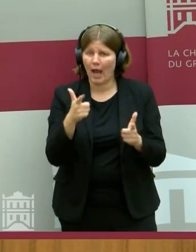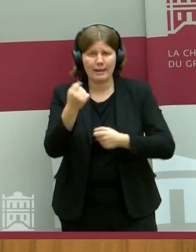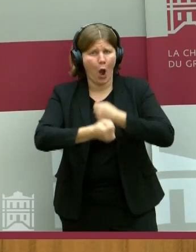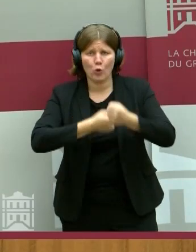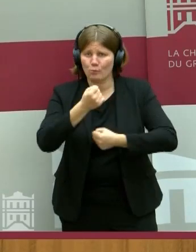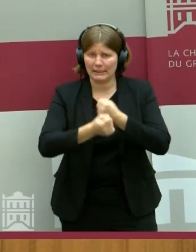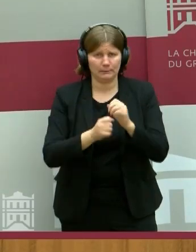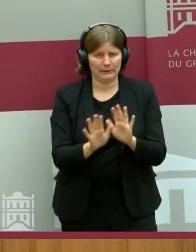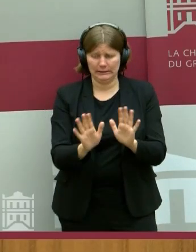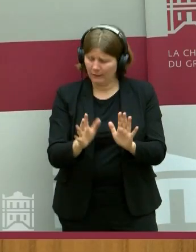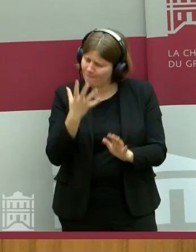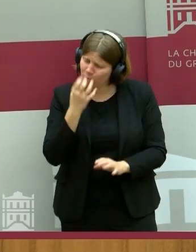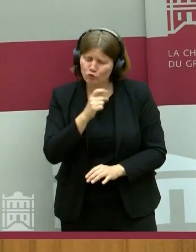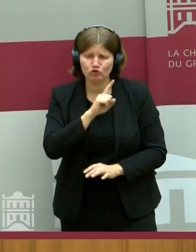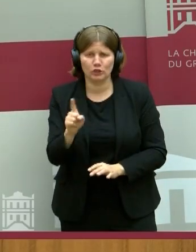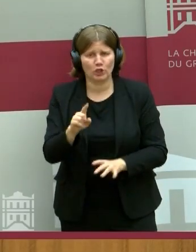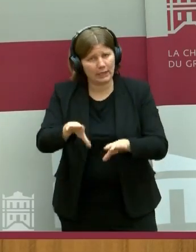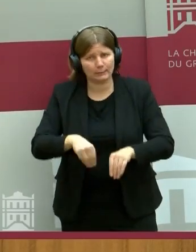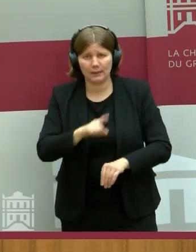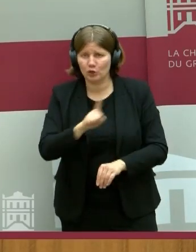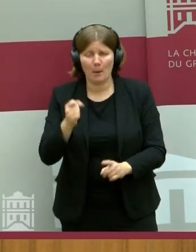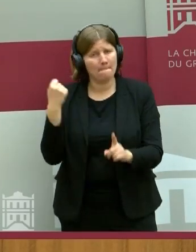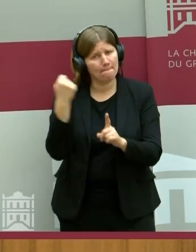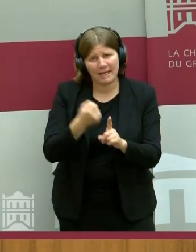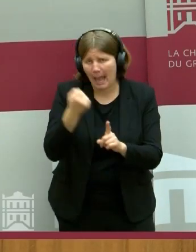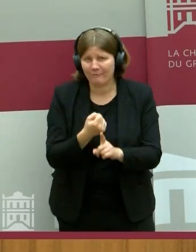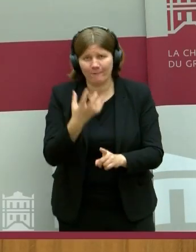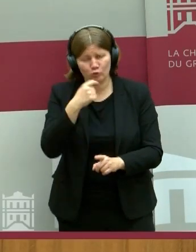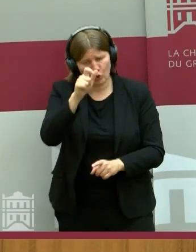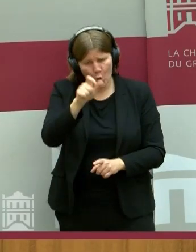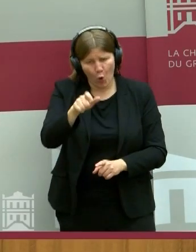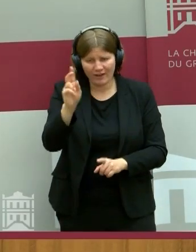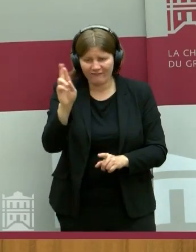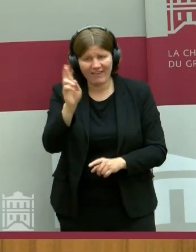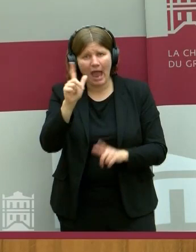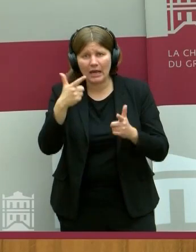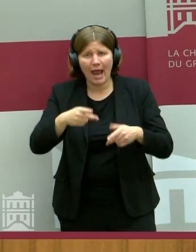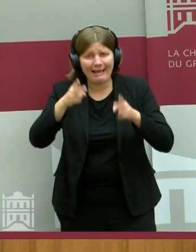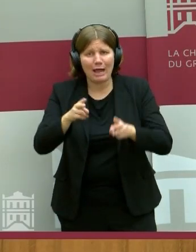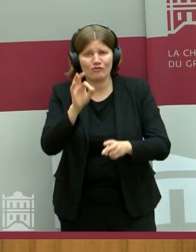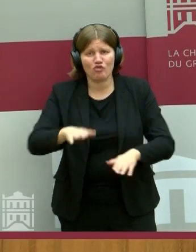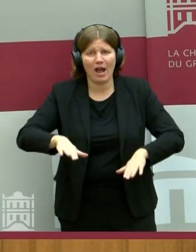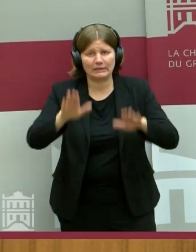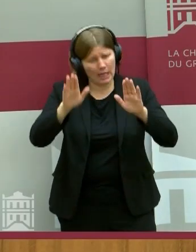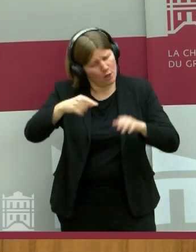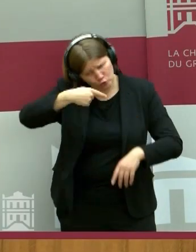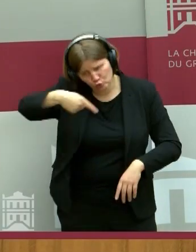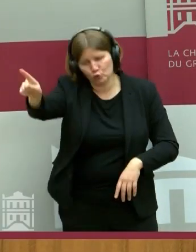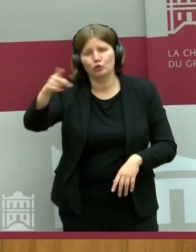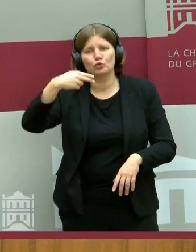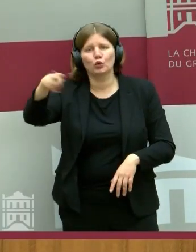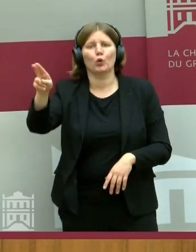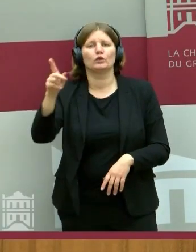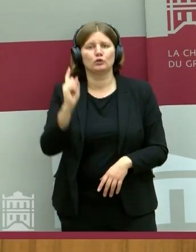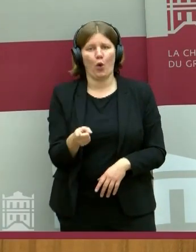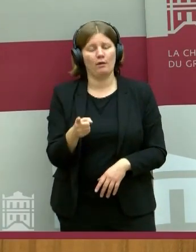wollen das nicht mehr akzeptieren, das nicht mehr, wir werden nicht bekämpfen, wir wollen die Leute zurückschicken, die kein Recht auf Asyl haben oder das Recht nicht mehr brauchen. Da haben wir